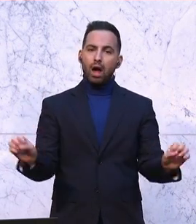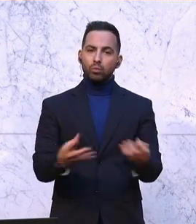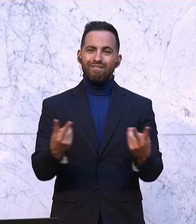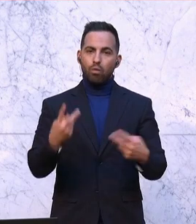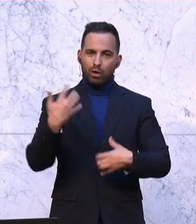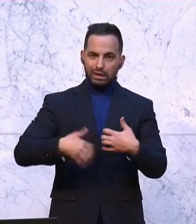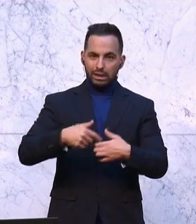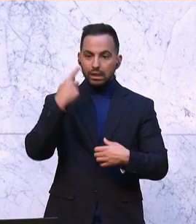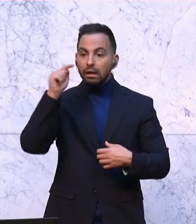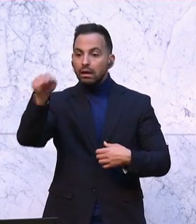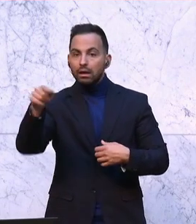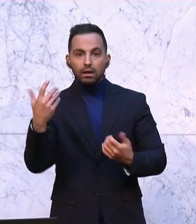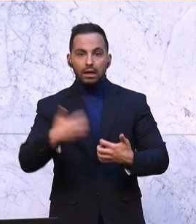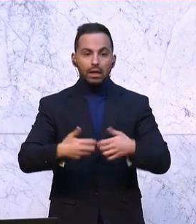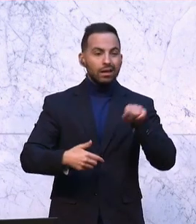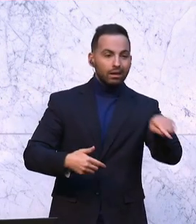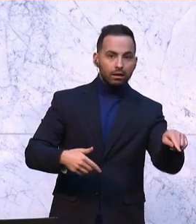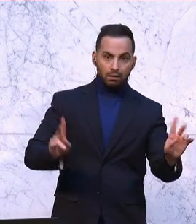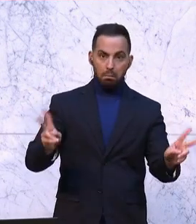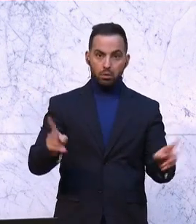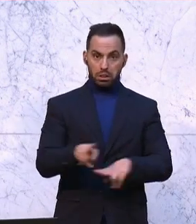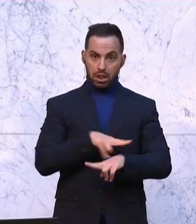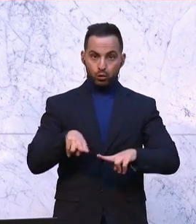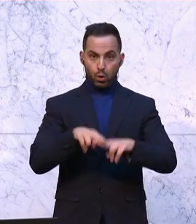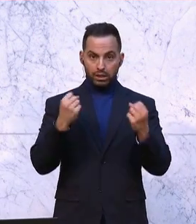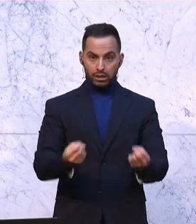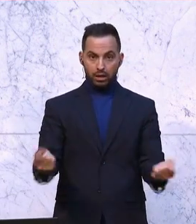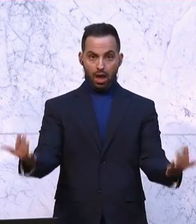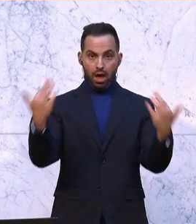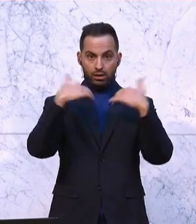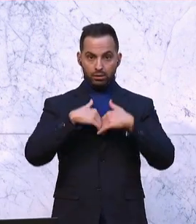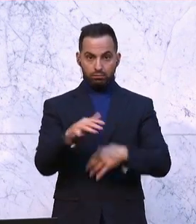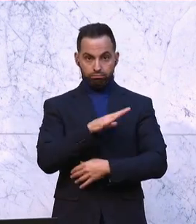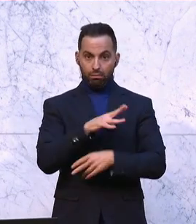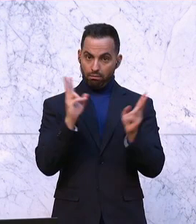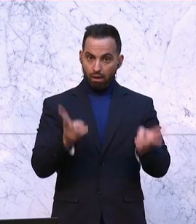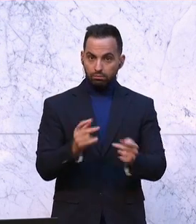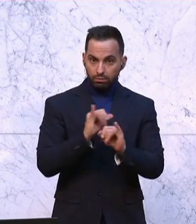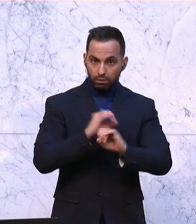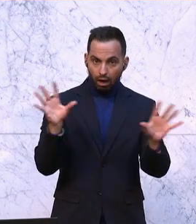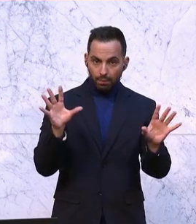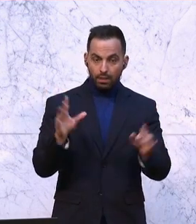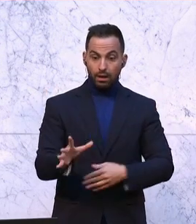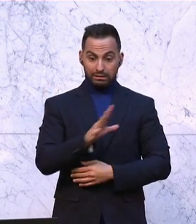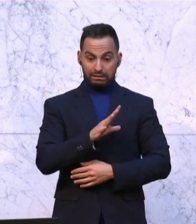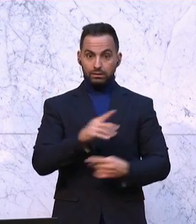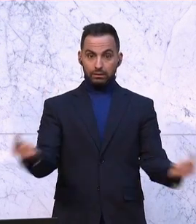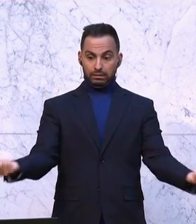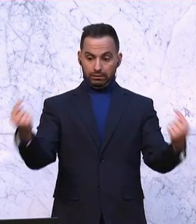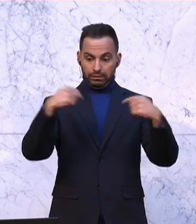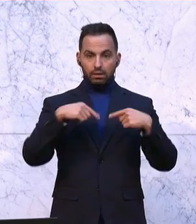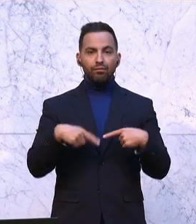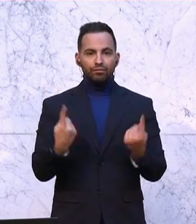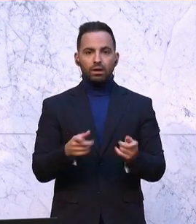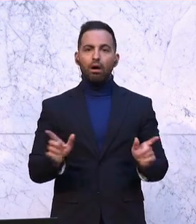Kriegsschauplätze können auch für unsere nationale Sicherheit eine Bedrohung darstellen. Und um diesen Bedrohungen entgegenzuwirken,